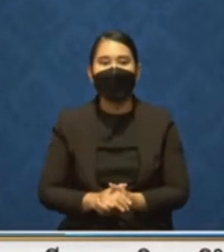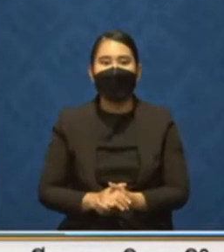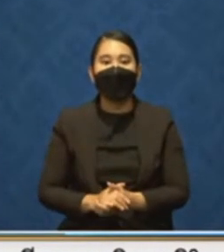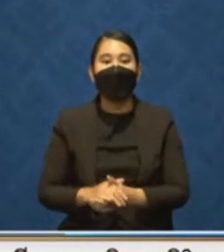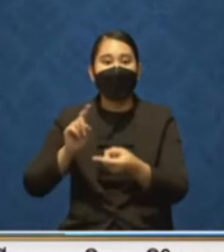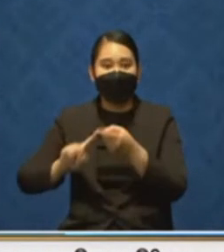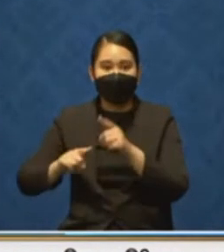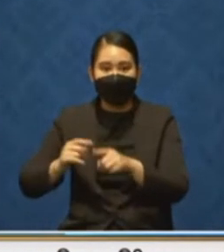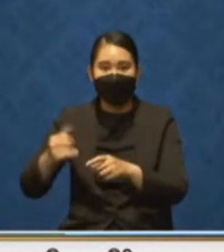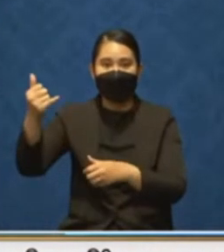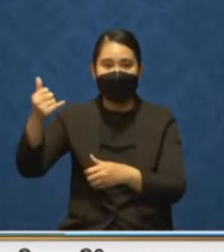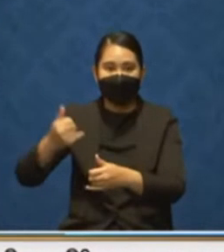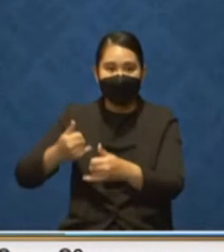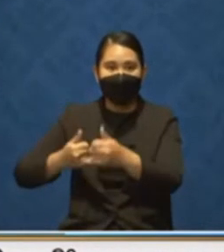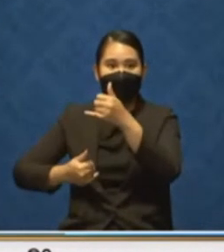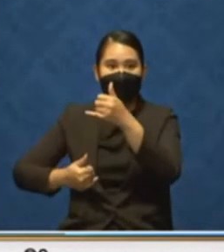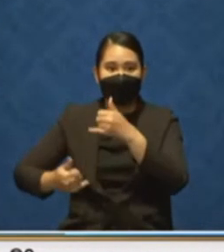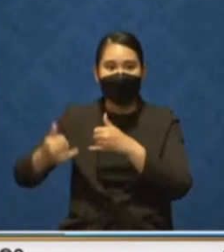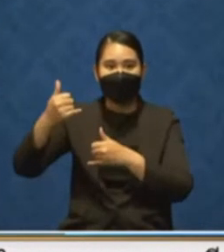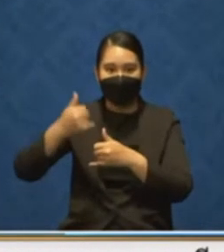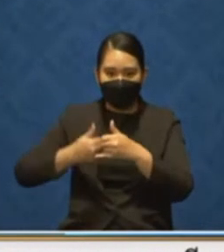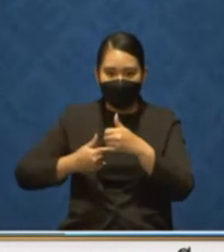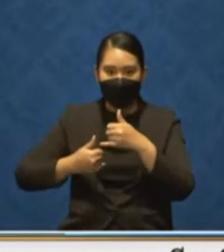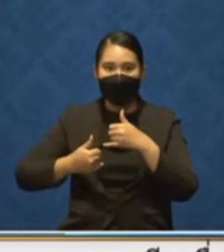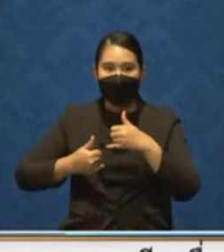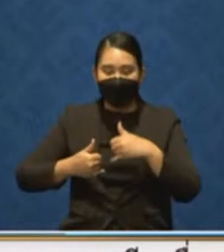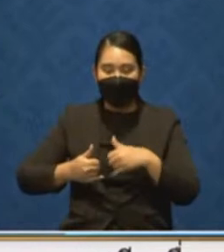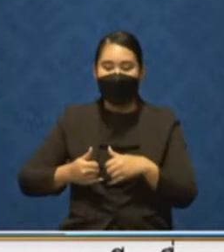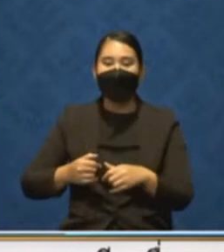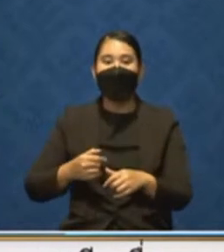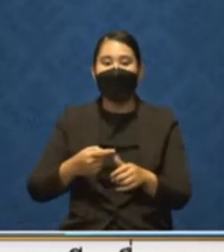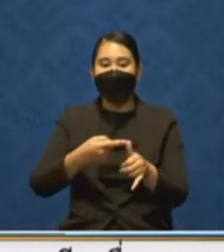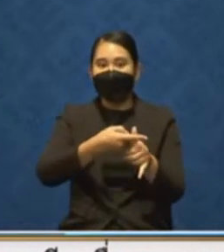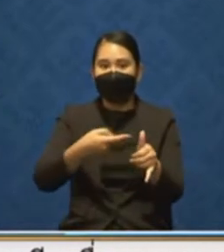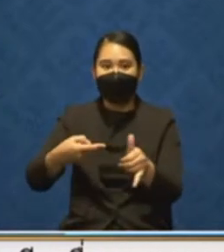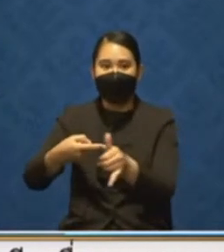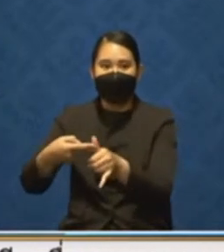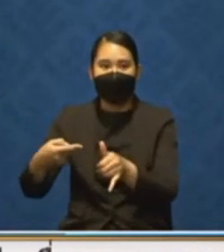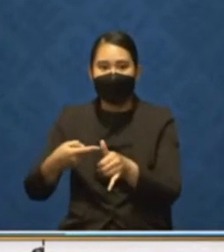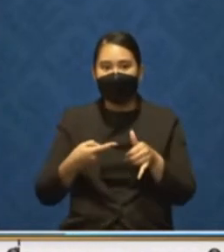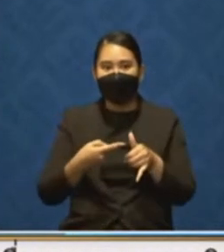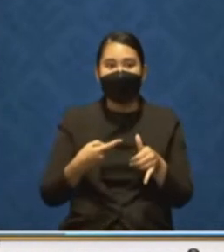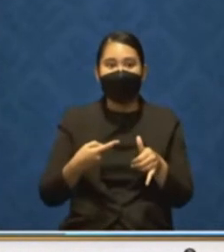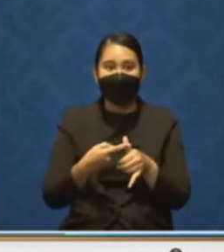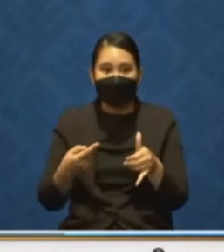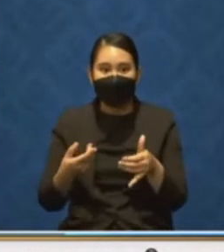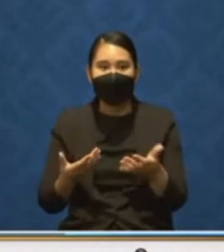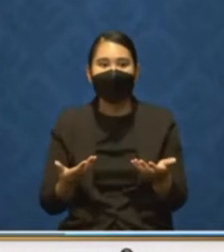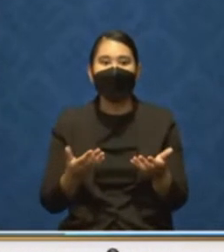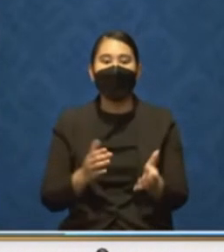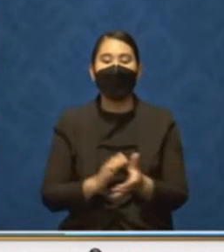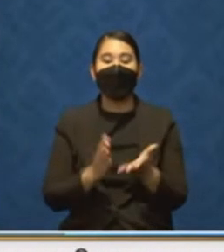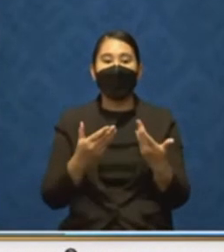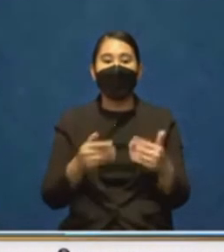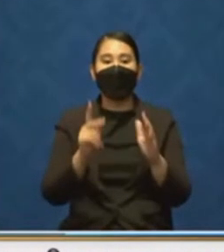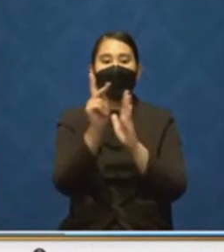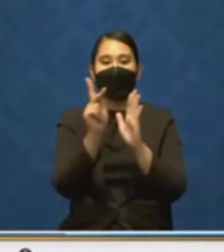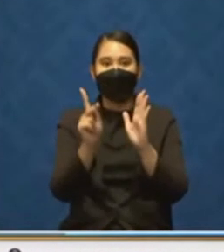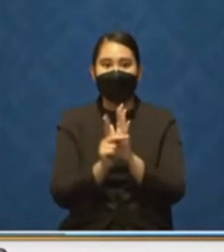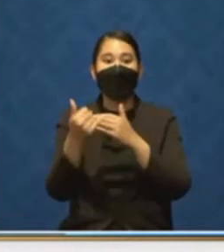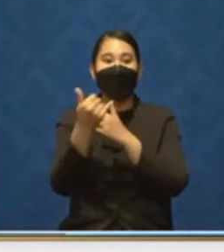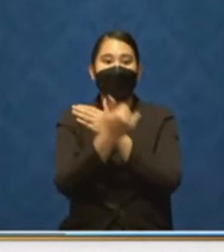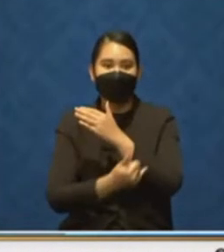หน้าบ้านเราเพื่อที่จะไปเข็นฆ่าประชาชนของเขาเพื่อที่จะไปก่ออาชญากรรมของเค้าและมีกฎหมายต่างประเทศ